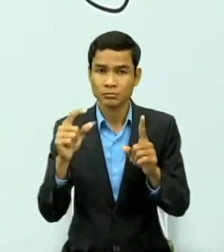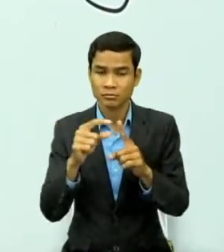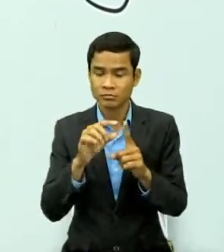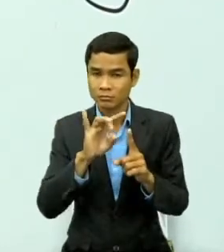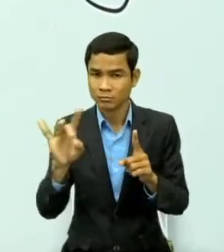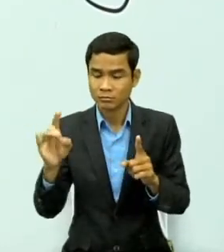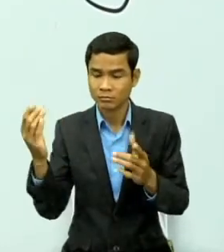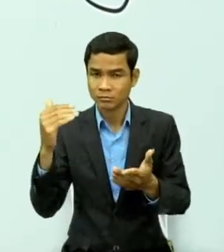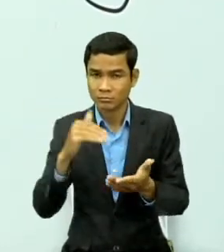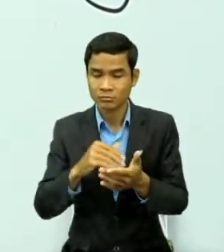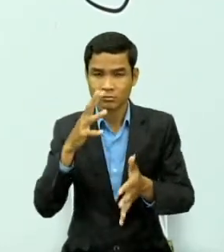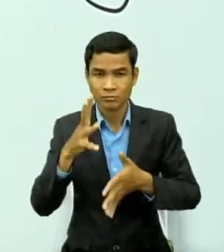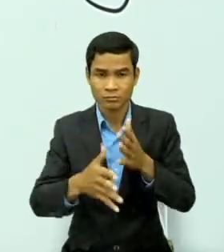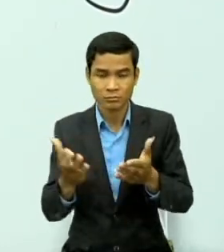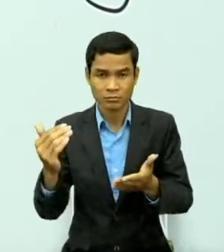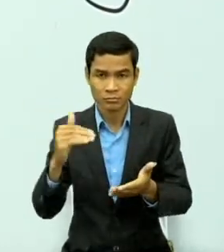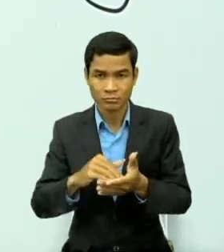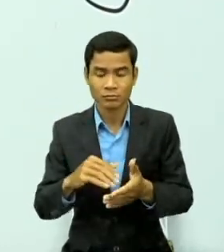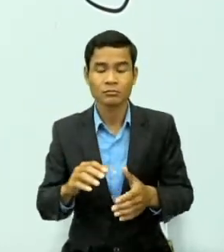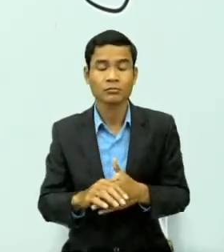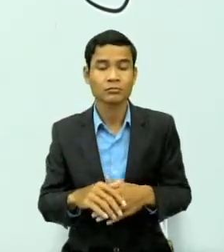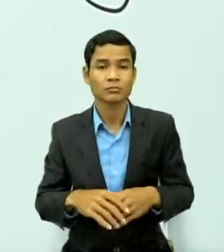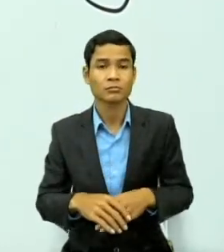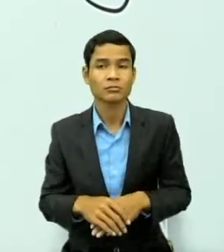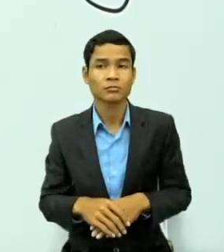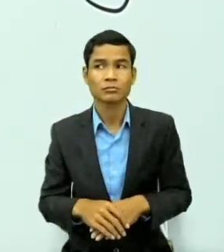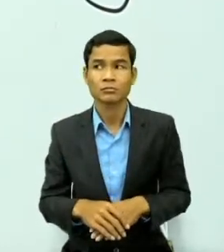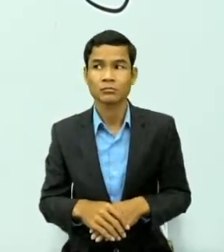ទៀតចា